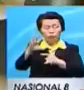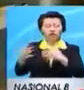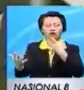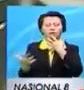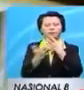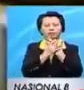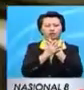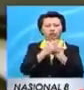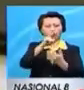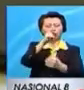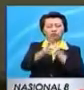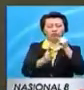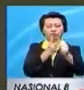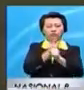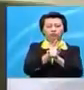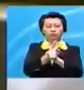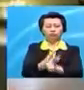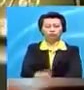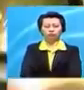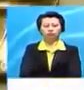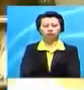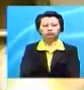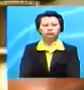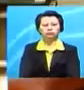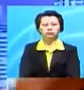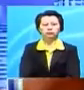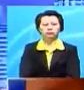dipenjara 2 tahun.